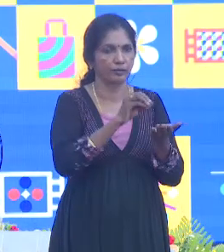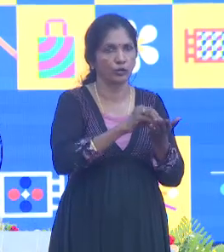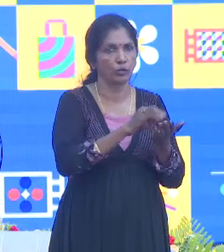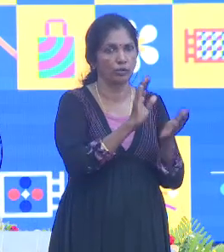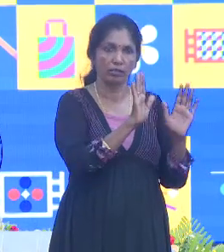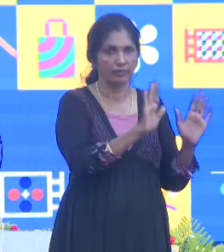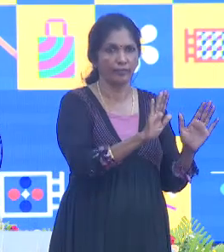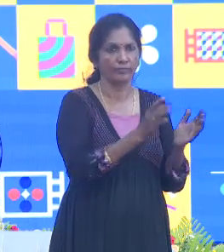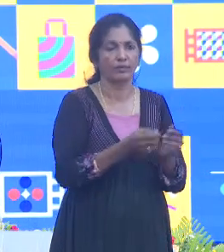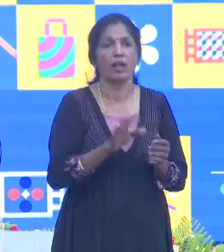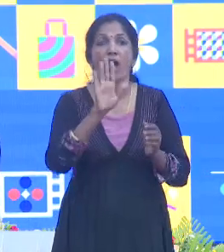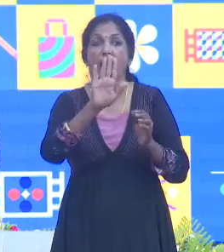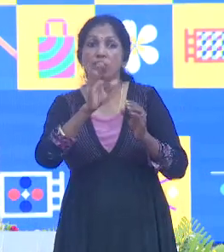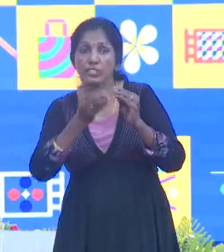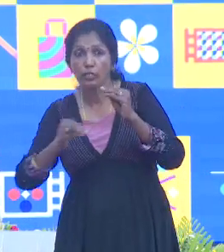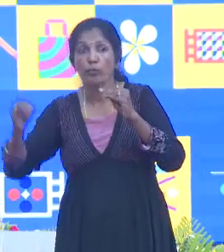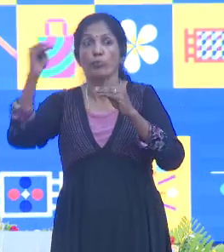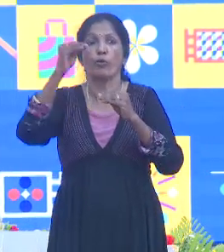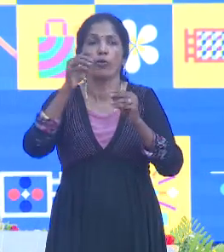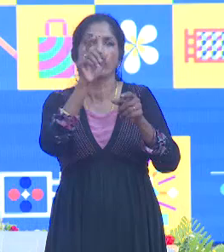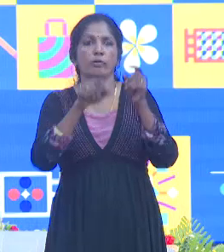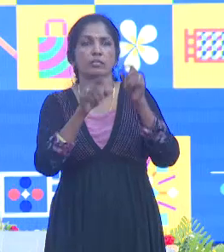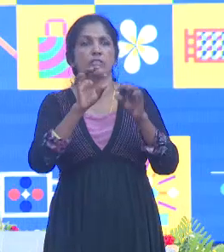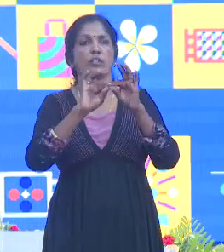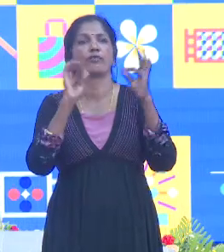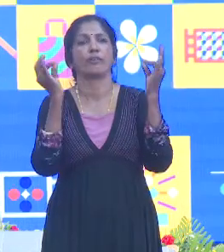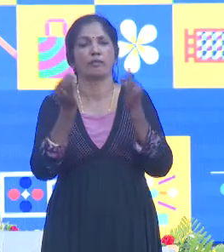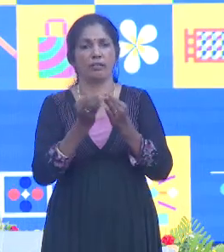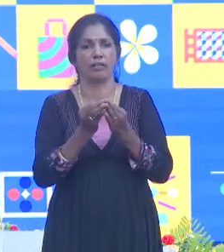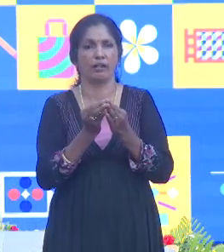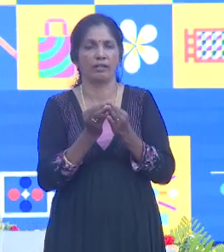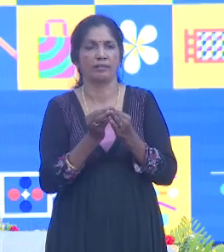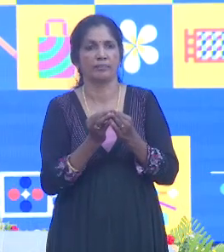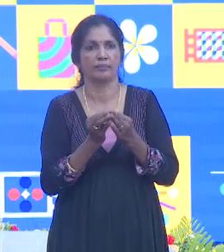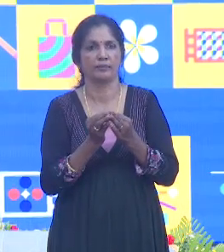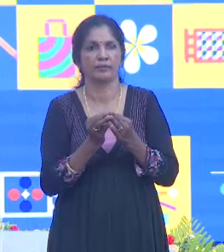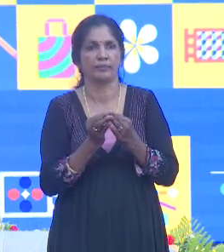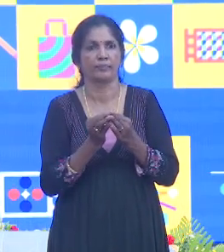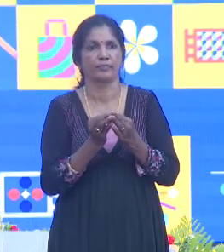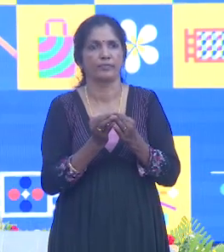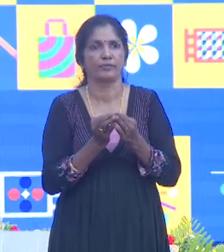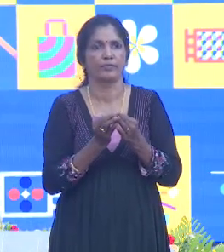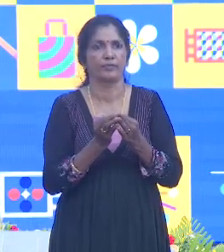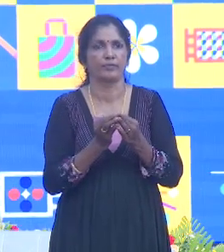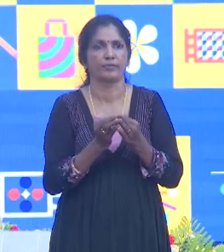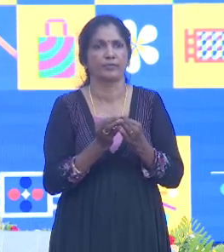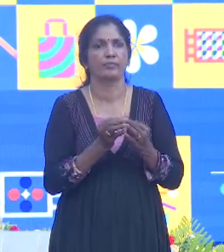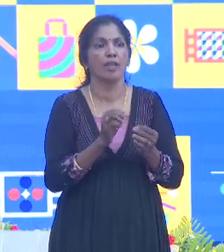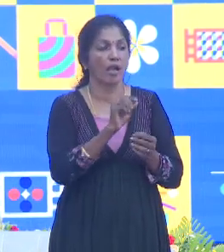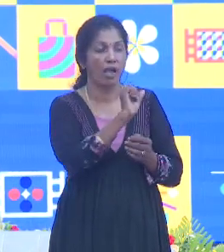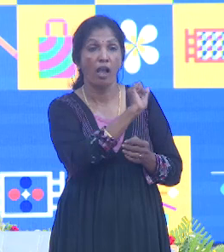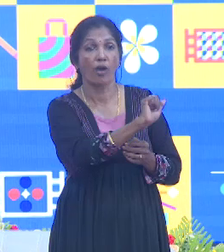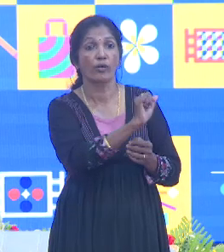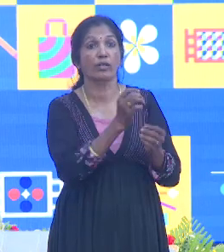എന്നാൽ 5 or more persons അഞ്ചോ അതിലധികമോ ഉള്ള കുടുംബങ്ങളാണെങ്കിൽ അംഗങ്ങളുള്ള കുടുംബങ്ങളാണെങ്കിൽ അവർക്ക്